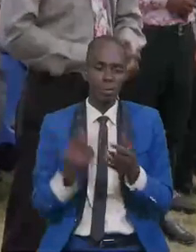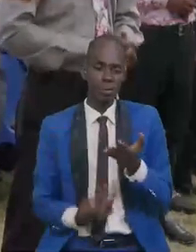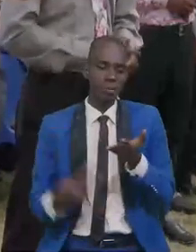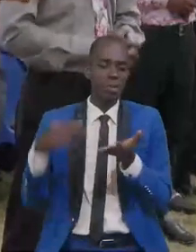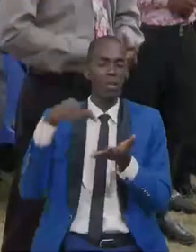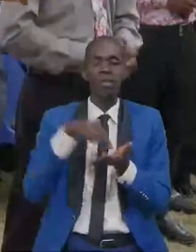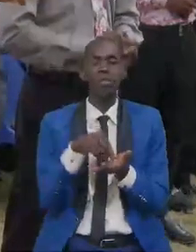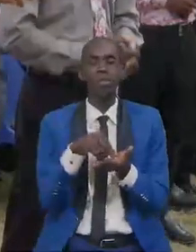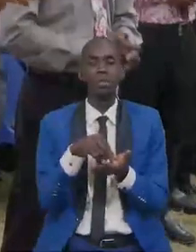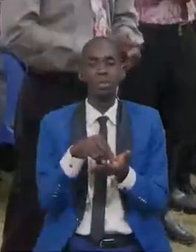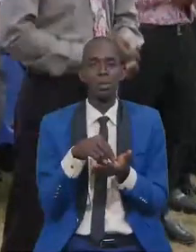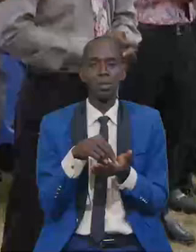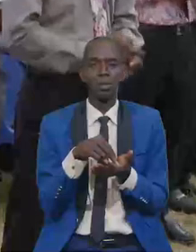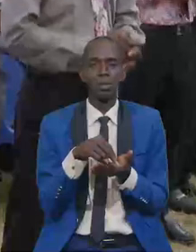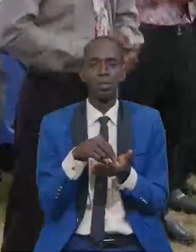Libre pour se lever.